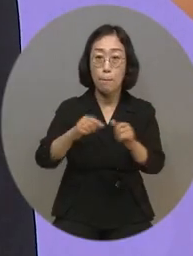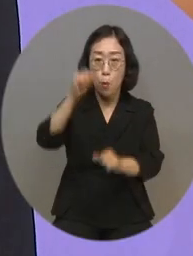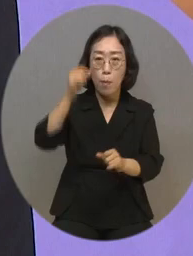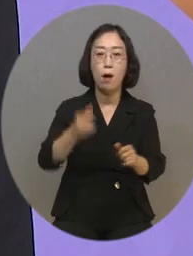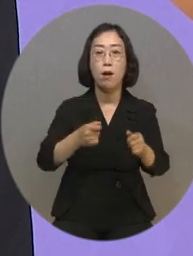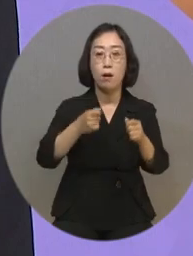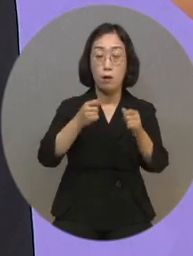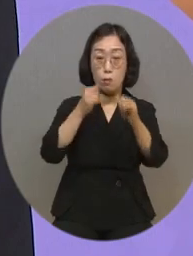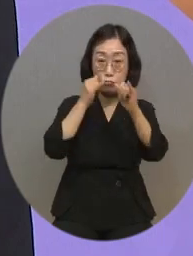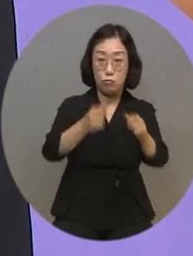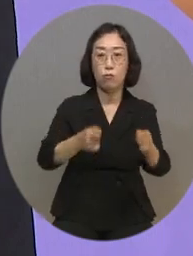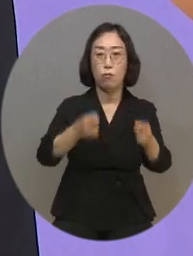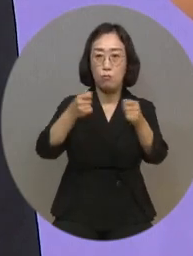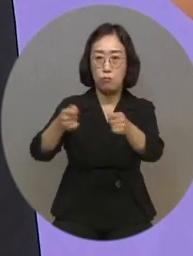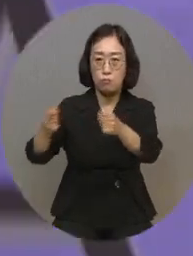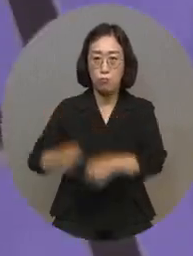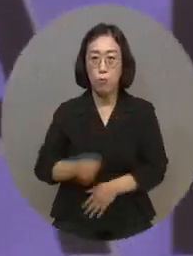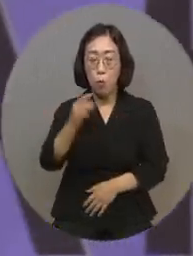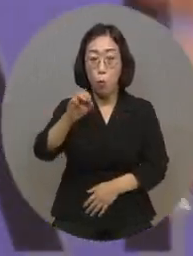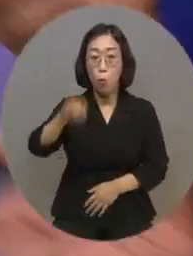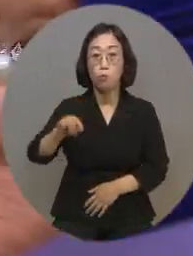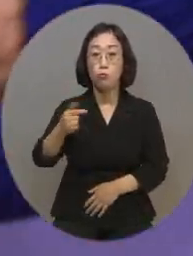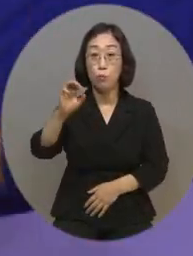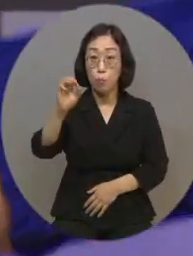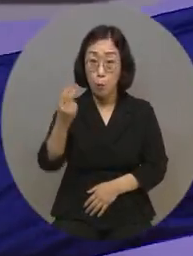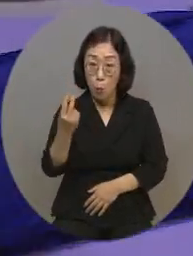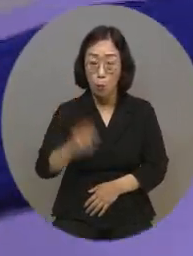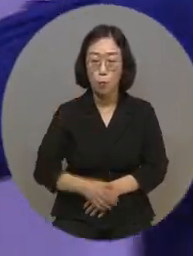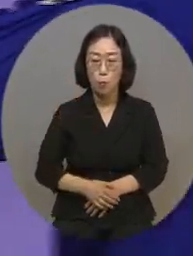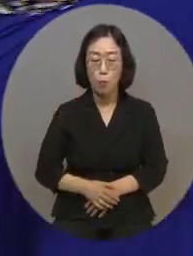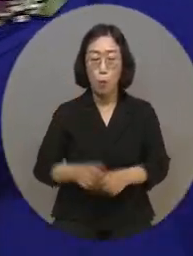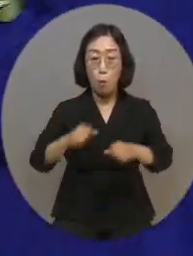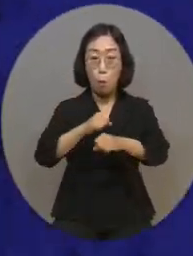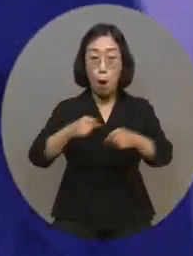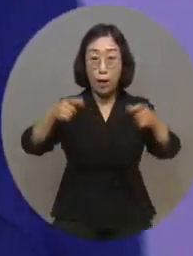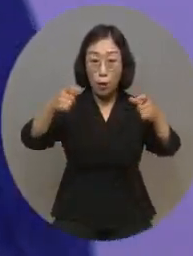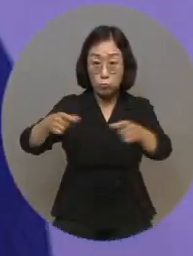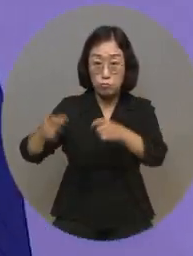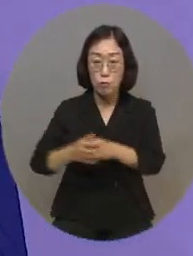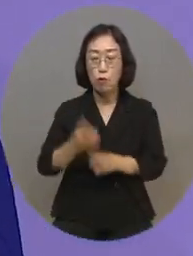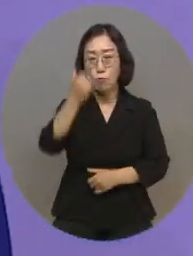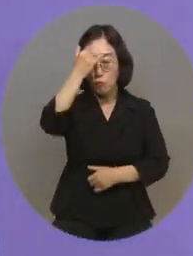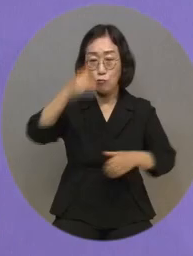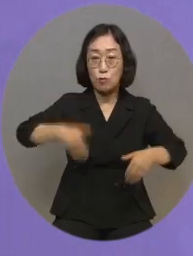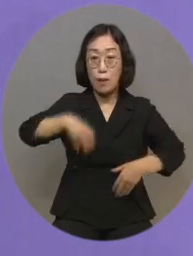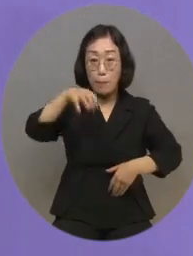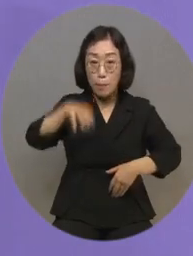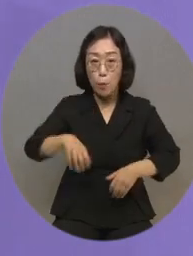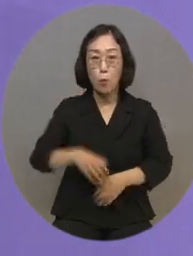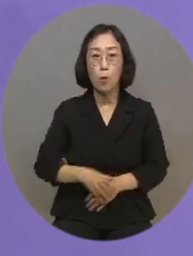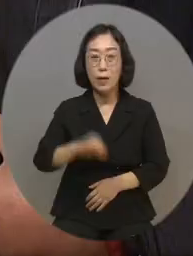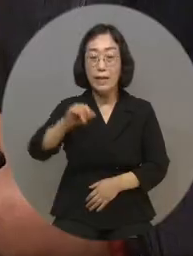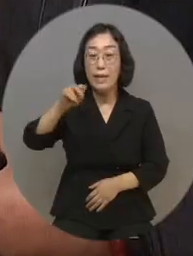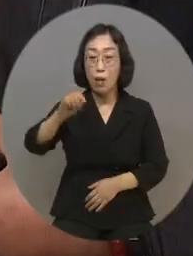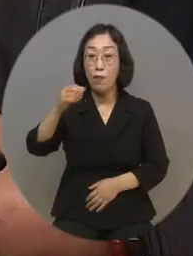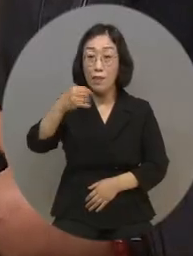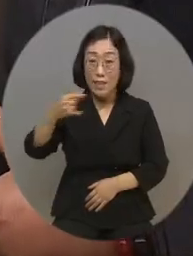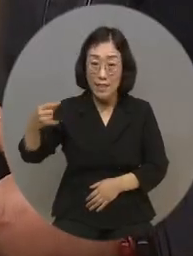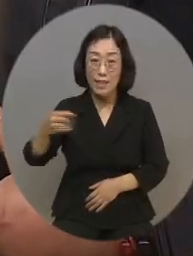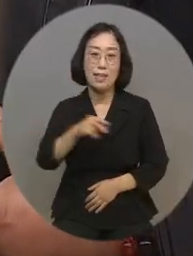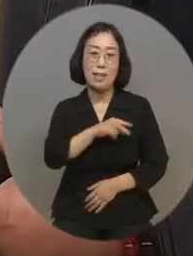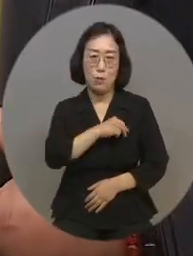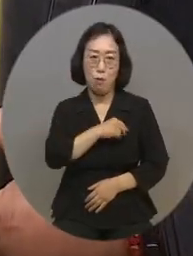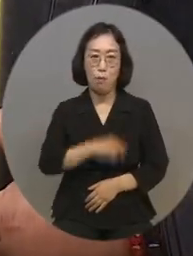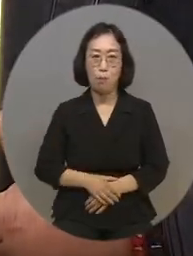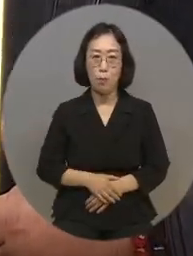국회의정부문 특별상은 홍문표 국회의원에게, 광역의회 부문 대상은 충청남도의회 이연희 의원,